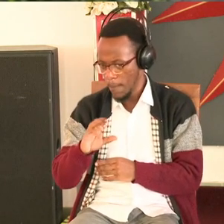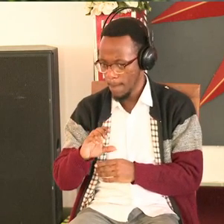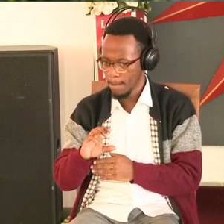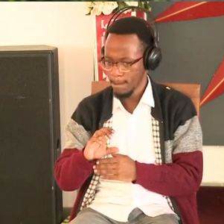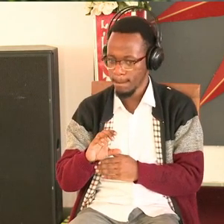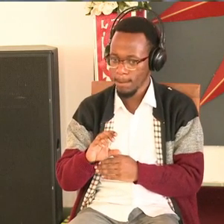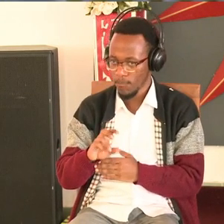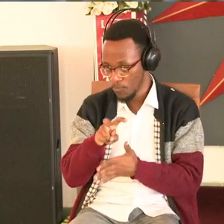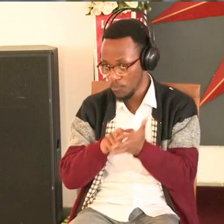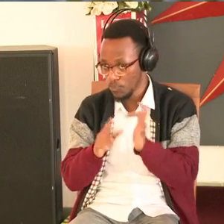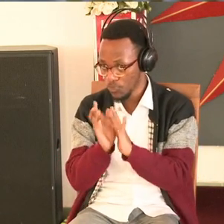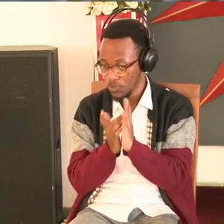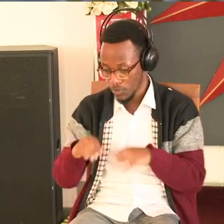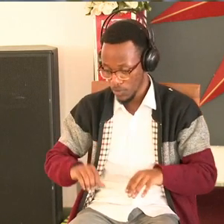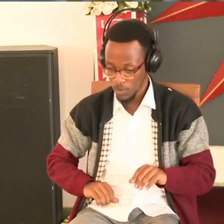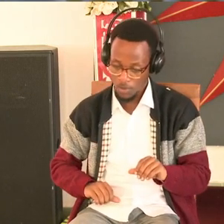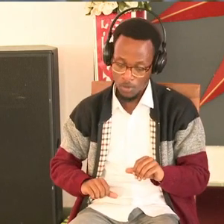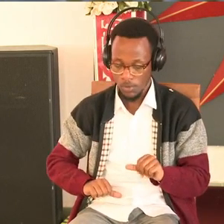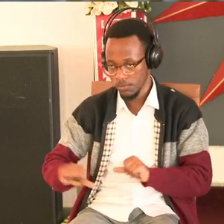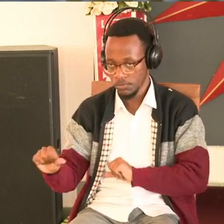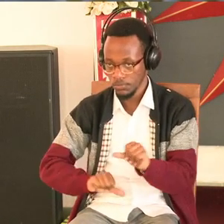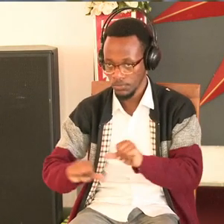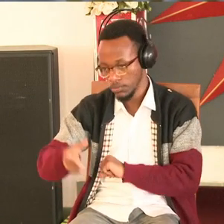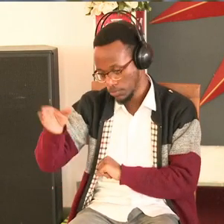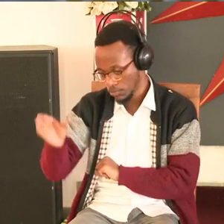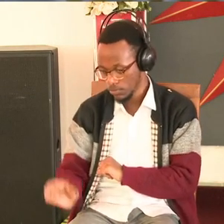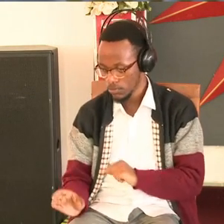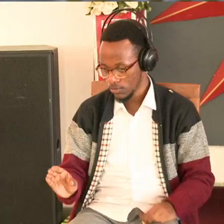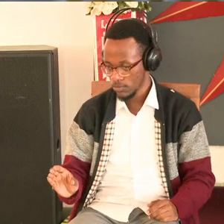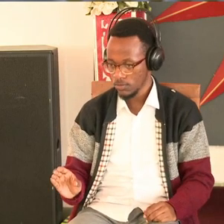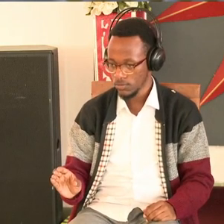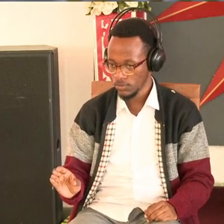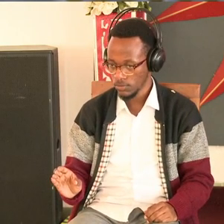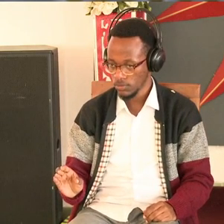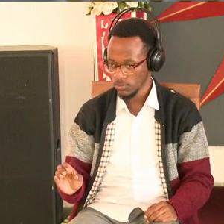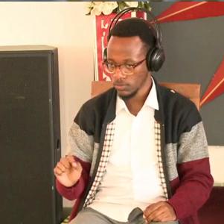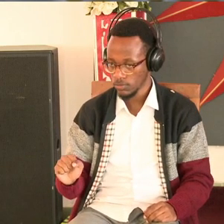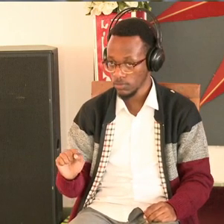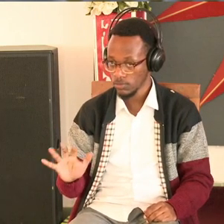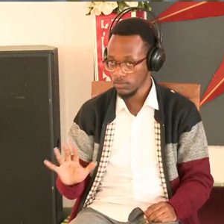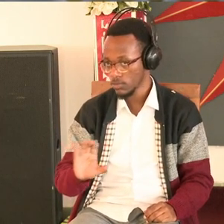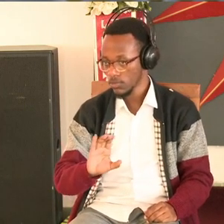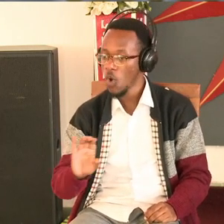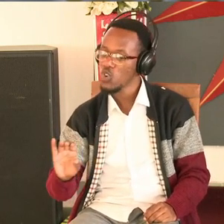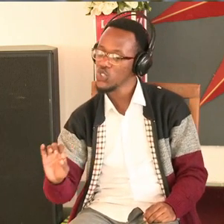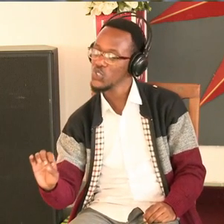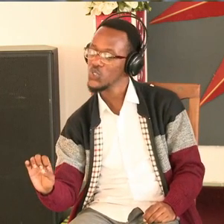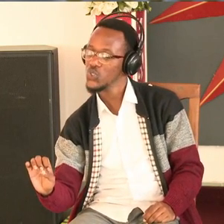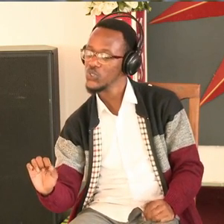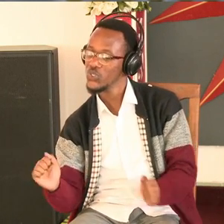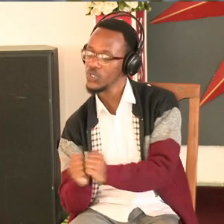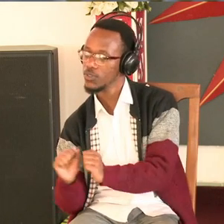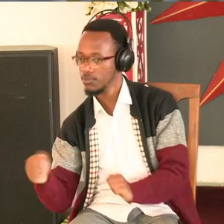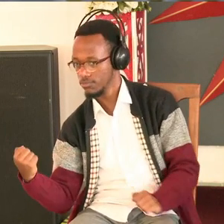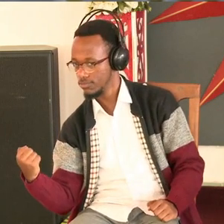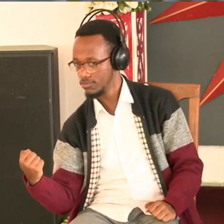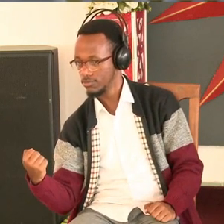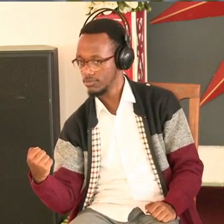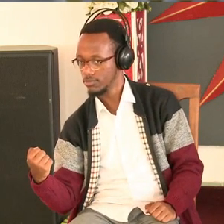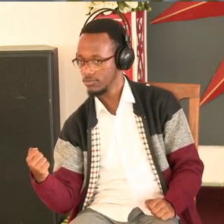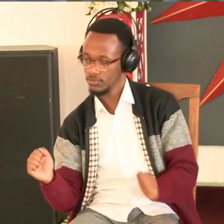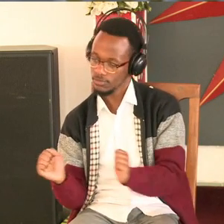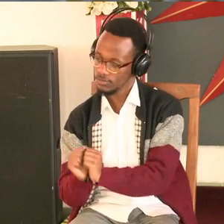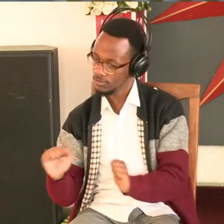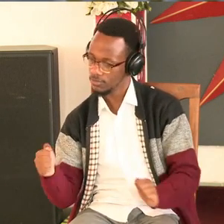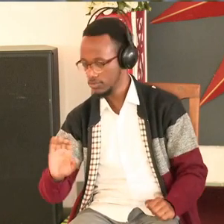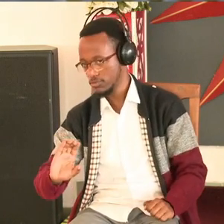Bibiliya turasoma mu byakozwe n'intumwa, byakozwe n'intumwa ibice cumi na bitanu umurongo wa cumi na kane, byakozwe n'intumwa ibice cumi